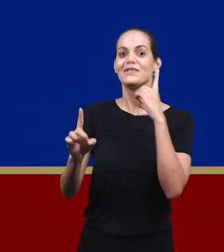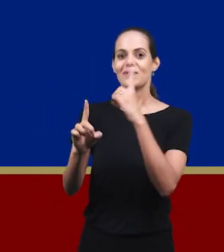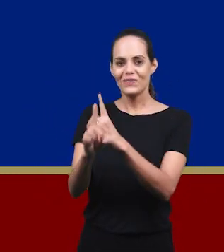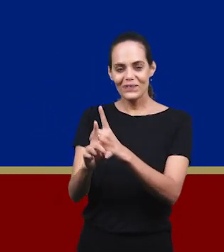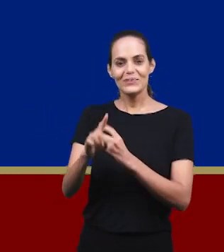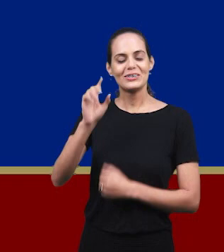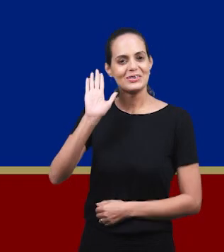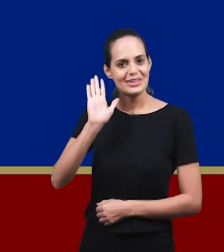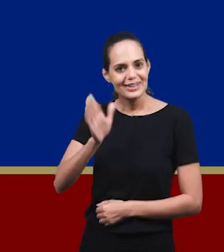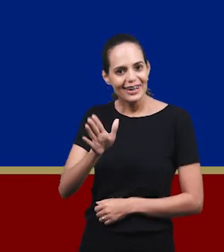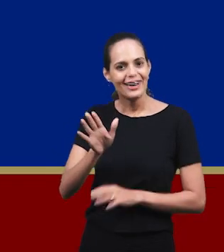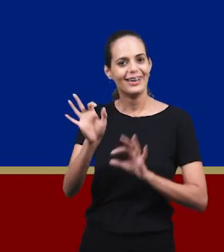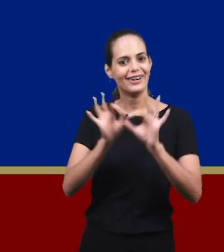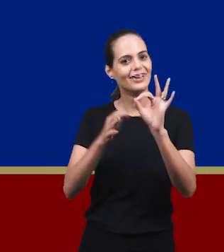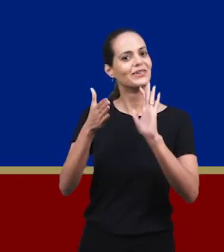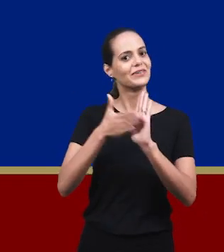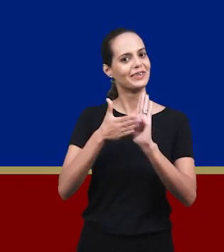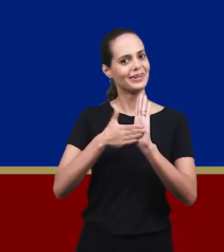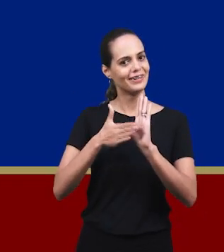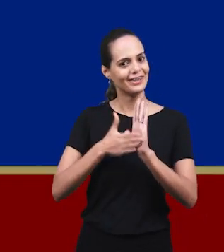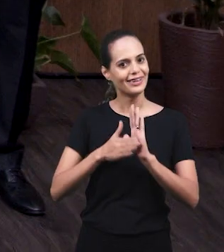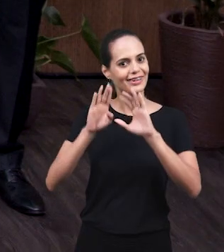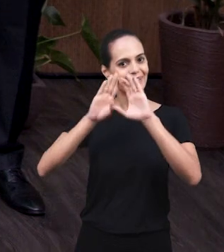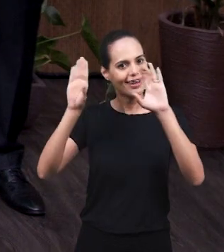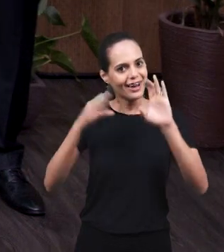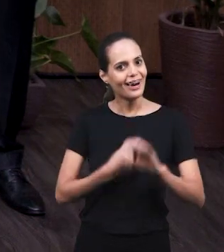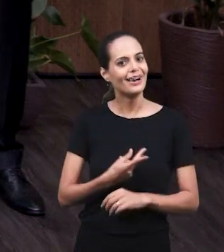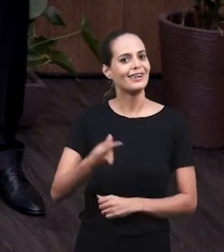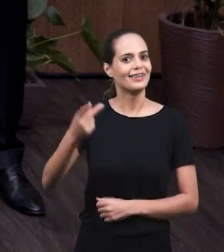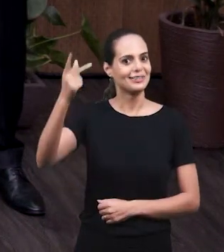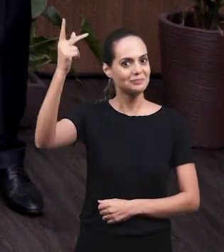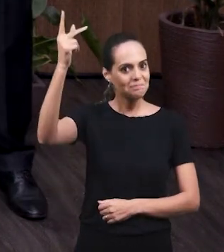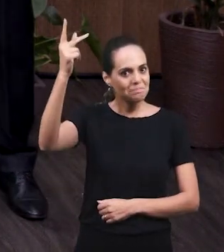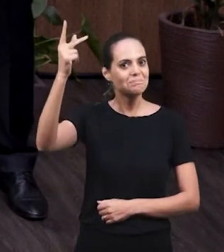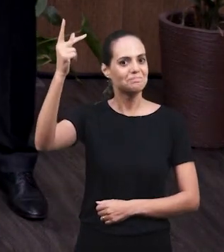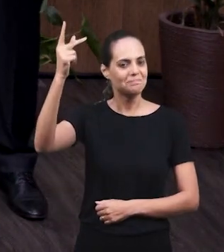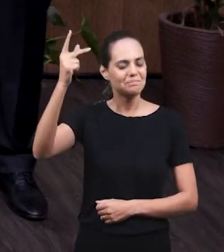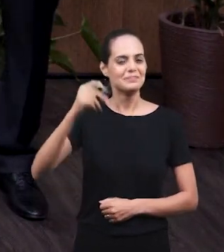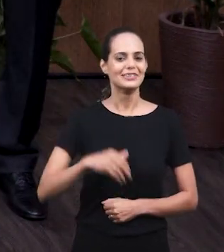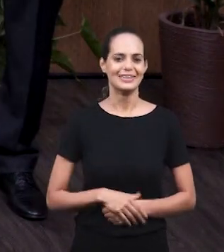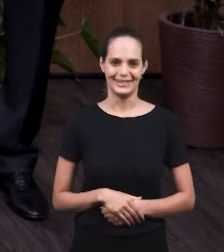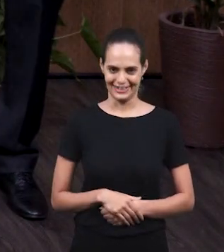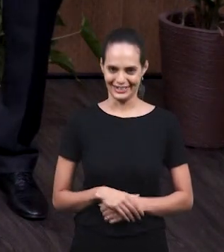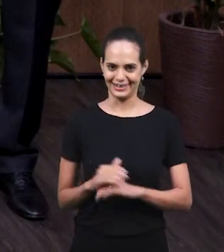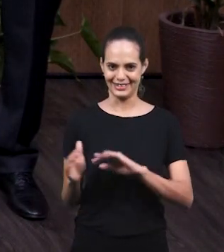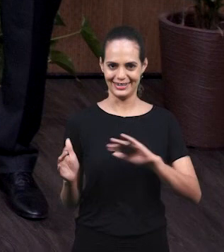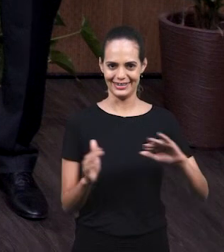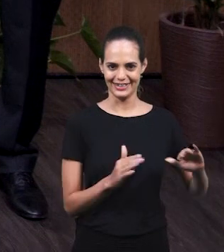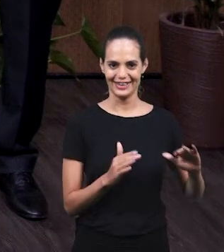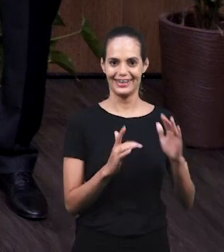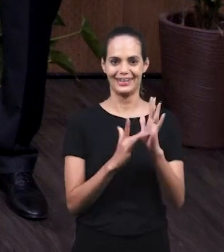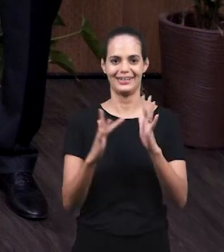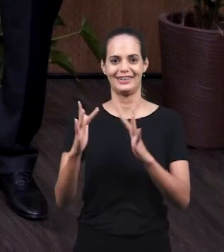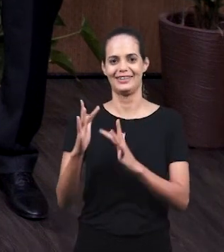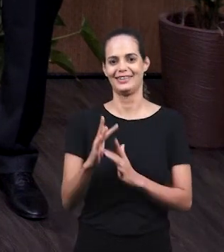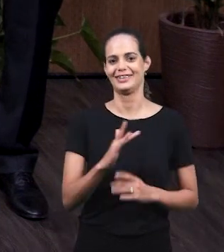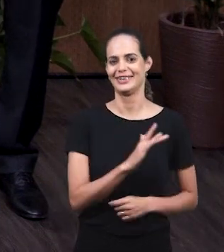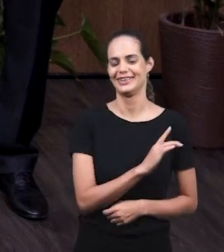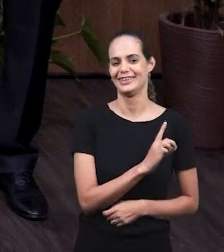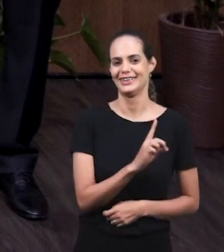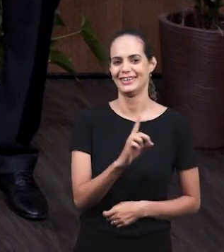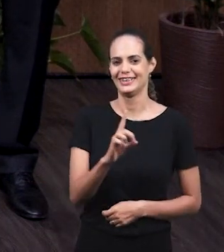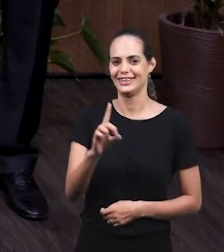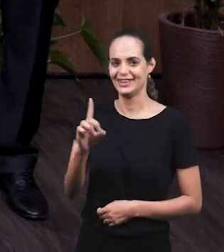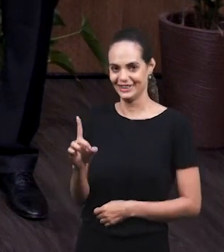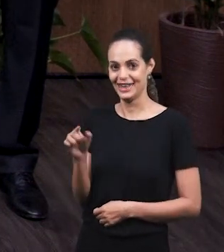à l'éternité. Gloire à Jésus. En arrivant à Samarie, le Seigneur Jésus, il est